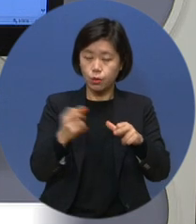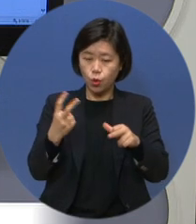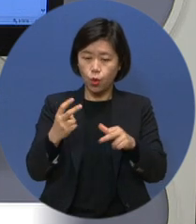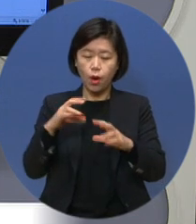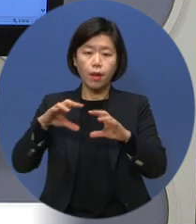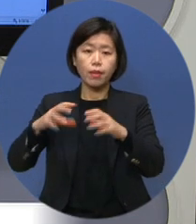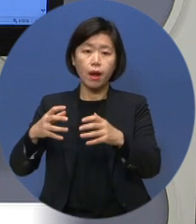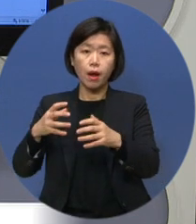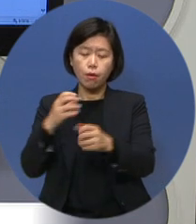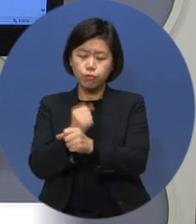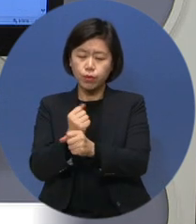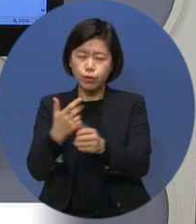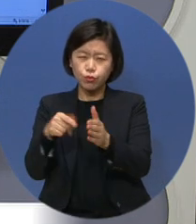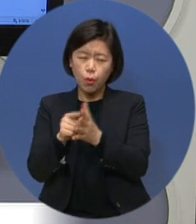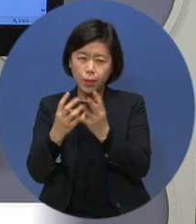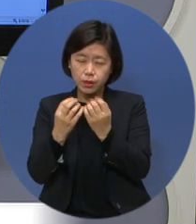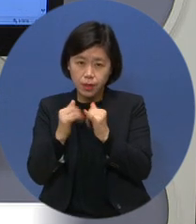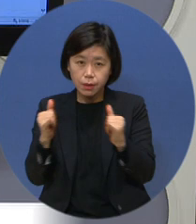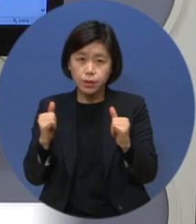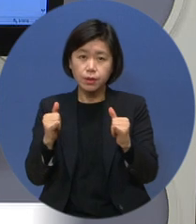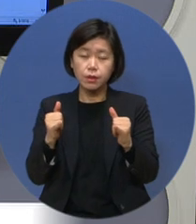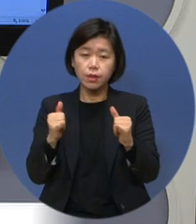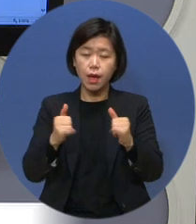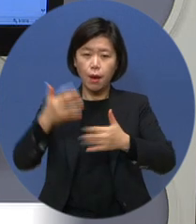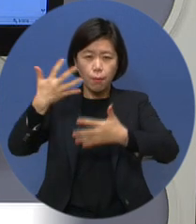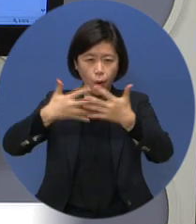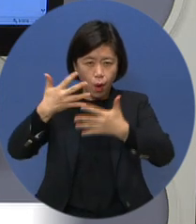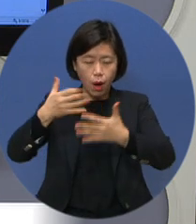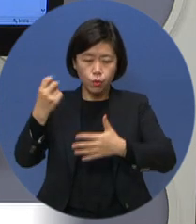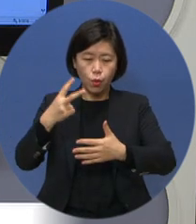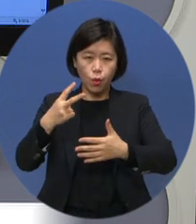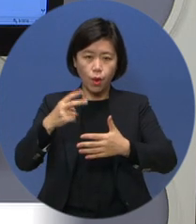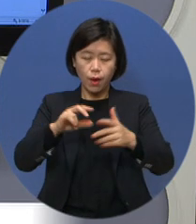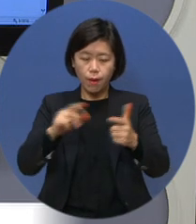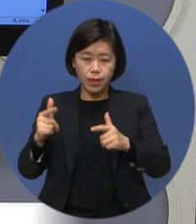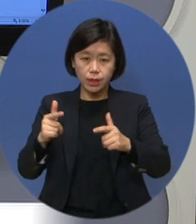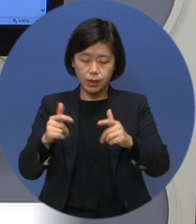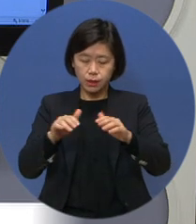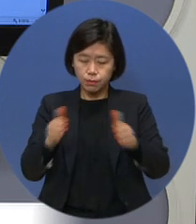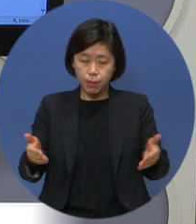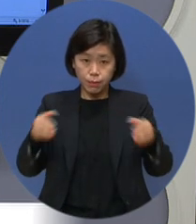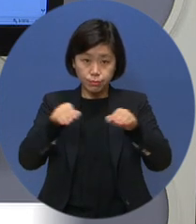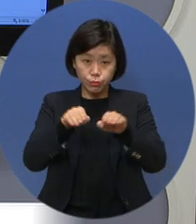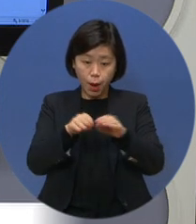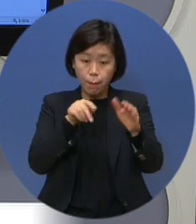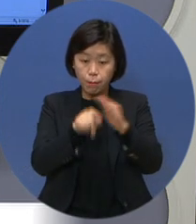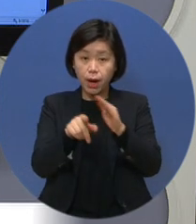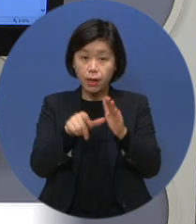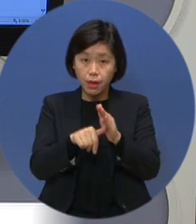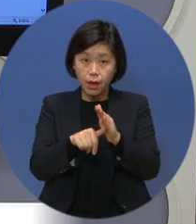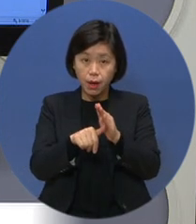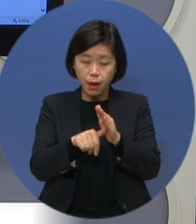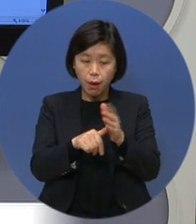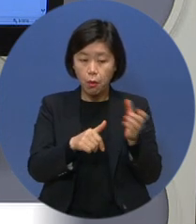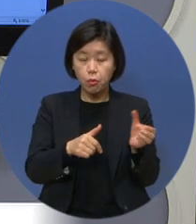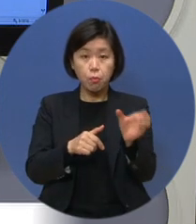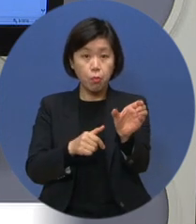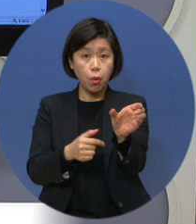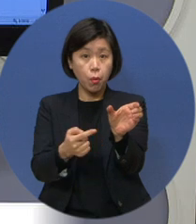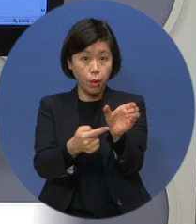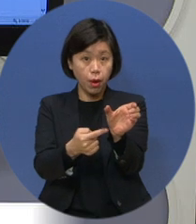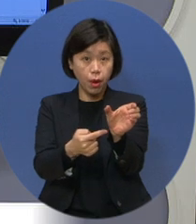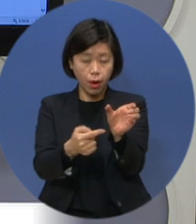시설이나 영화관 이용시에 모바일 전자 증명서로 자격 확인을 통해 이용료 감면을 받을 수 있게